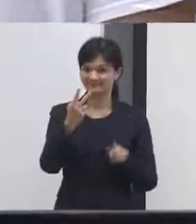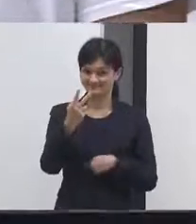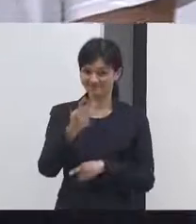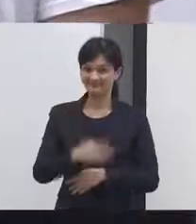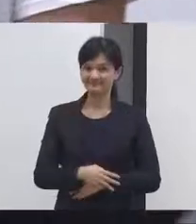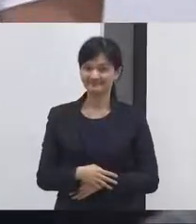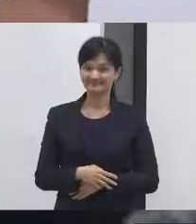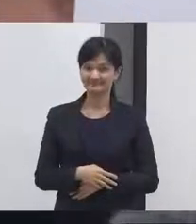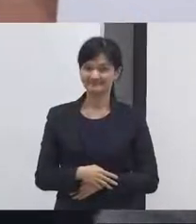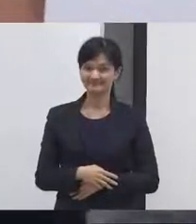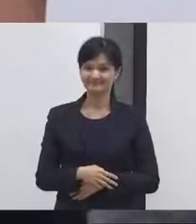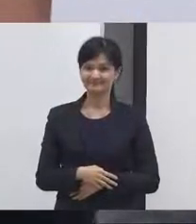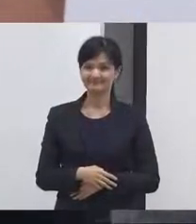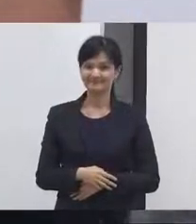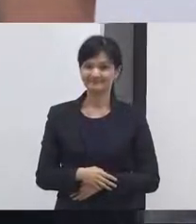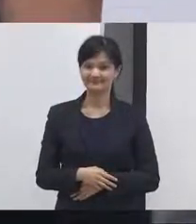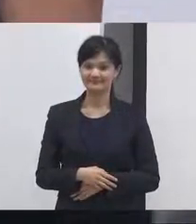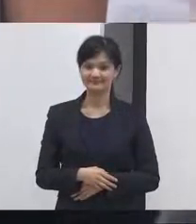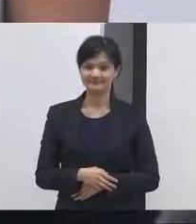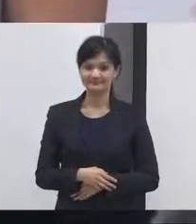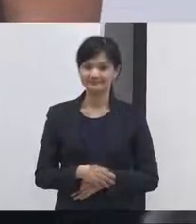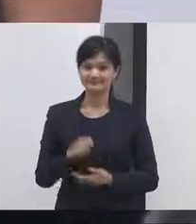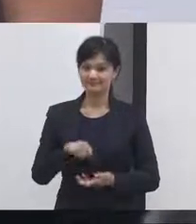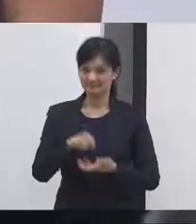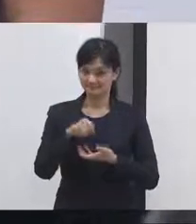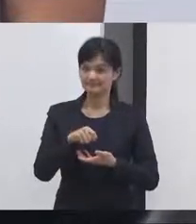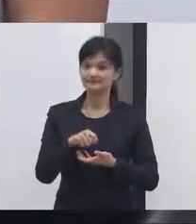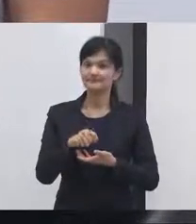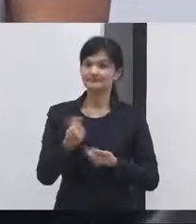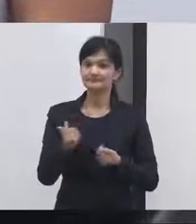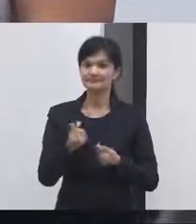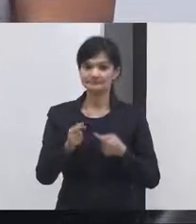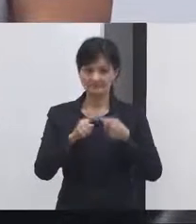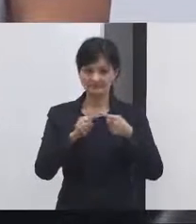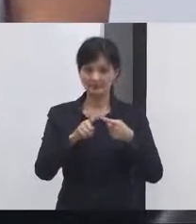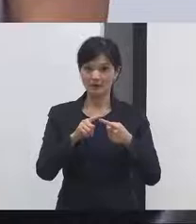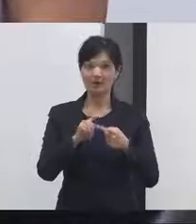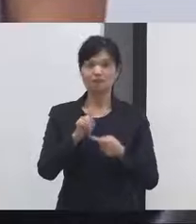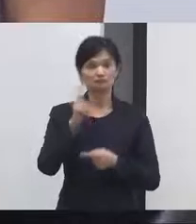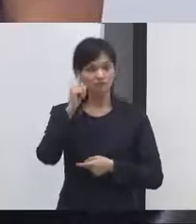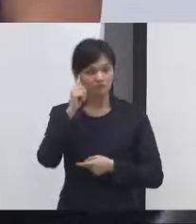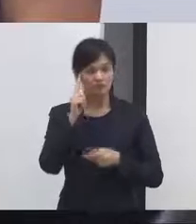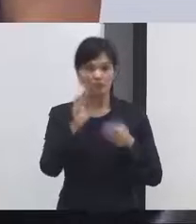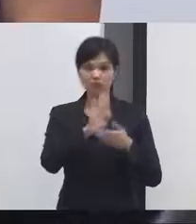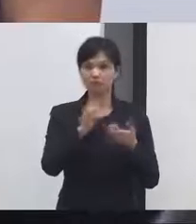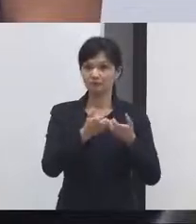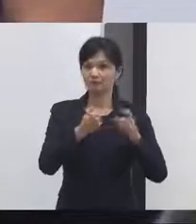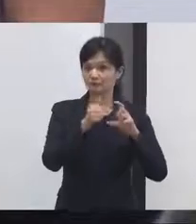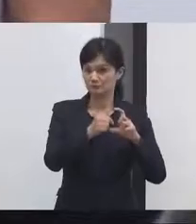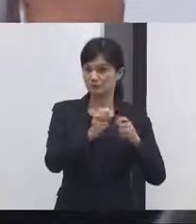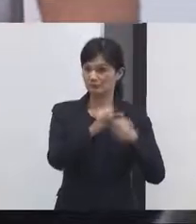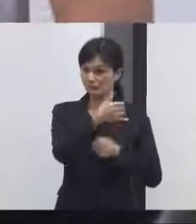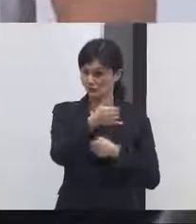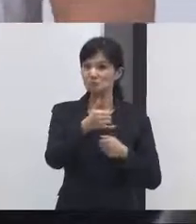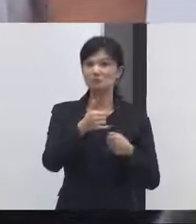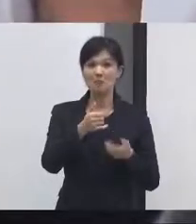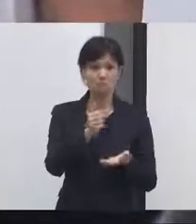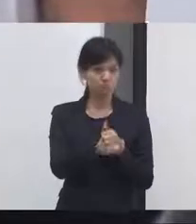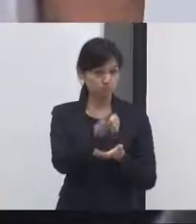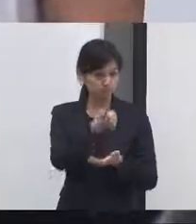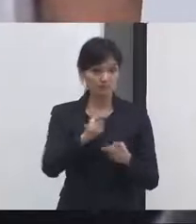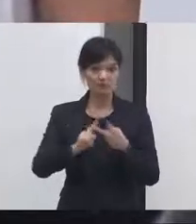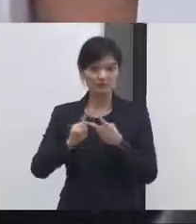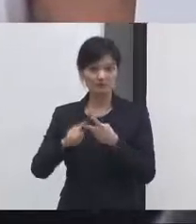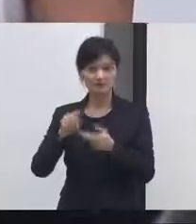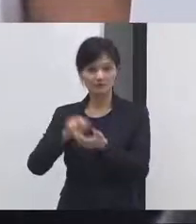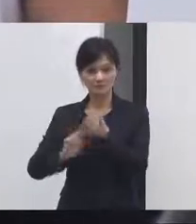蛮真就是建设性的提出了，像明宗提到就是说可能要有不分区议员仿中央的制度，然后 Ronnie 这边提到说第一个可能是立委